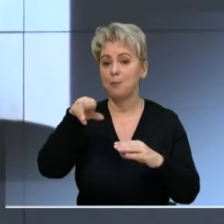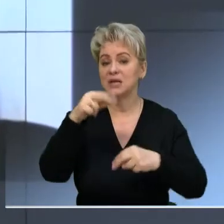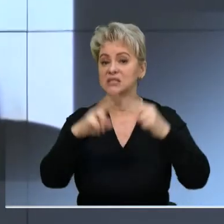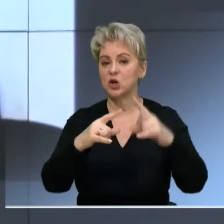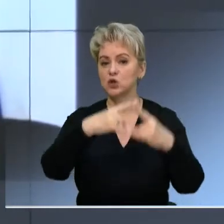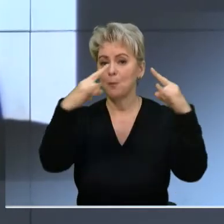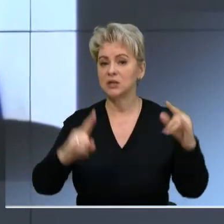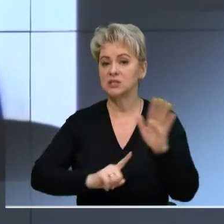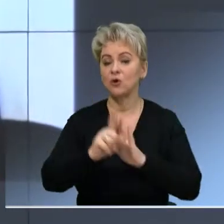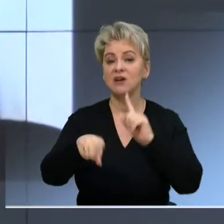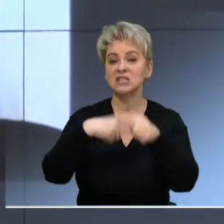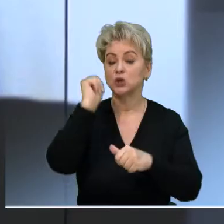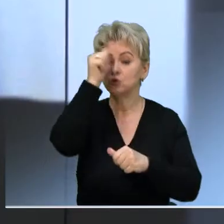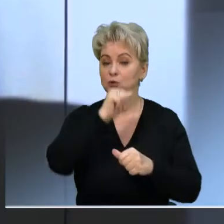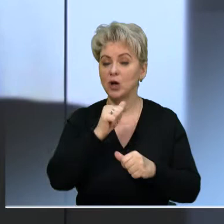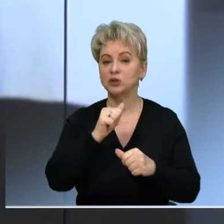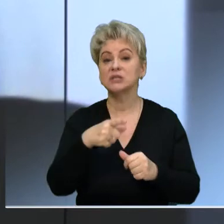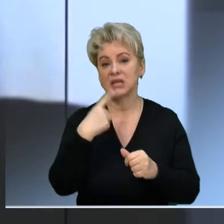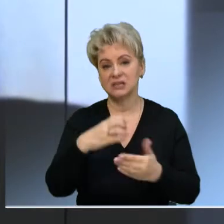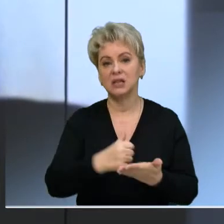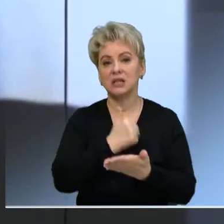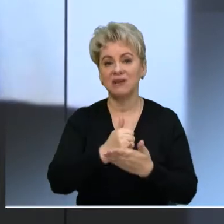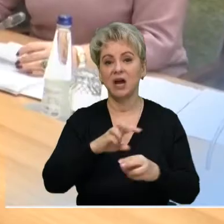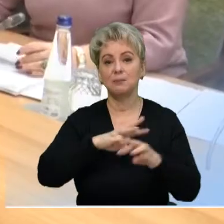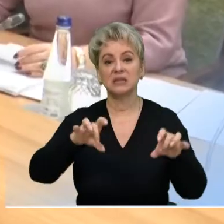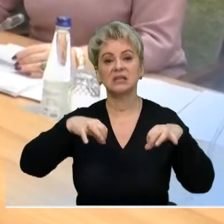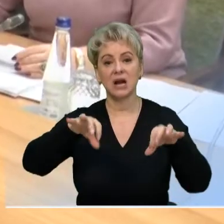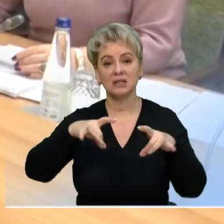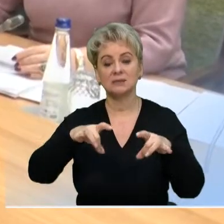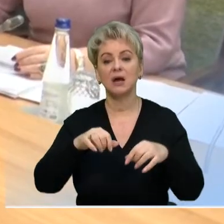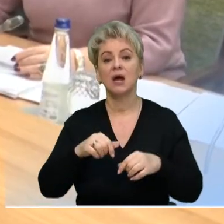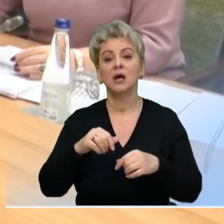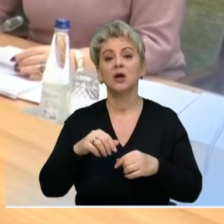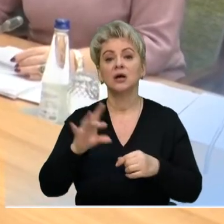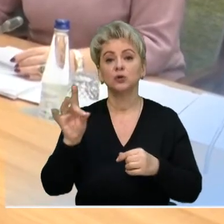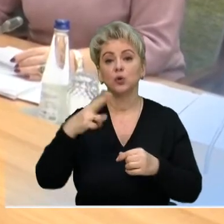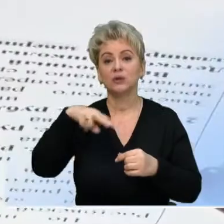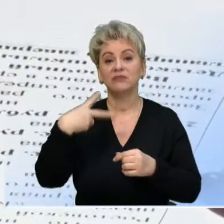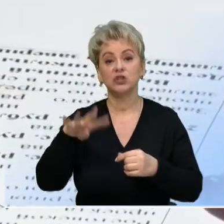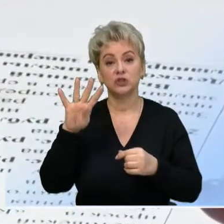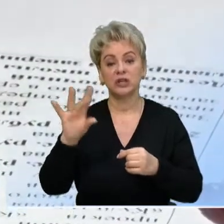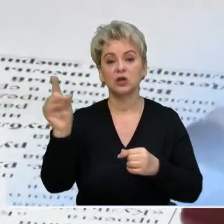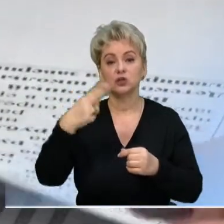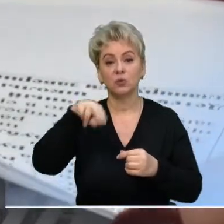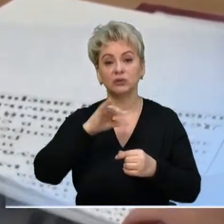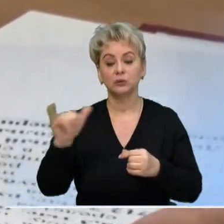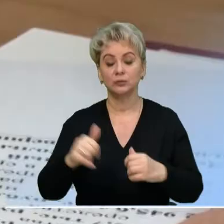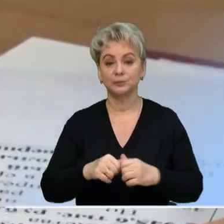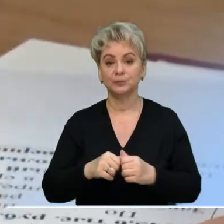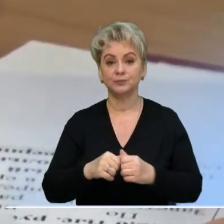Возведение моста начнется в следующем году, заверил глава Минтранса. Мария Индрикова, Виталий Ступаков, Дон 24,